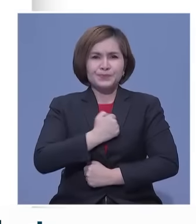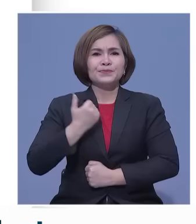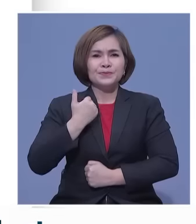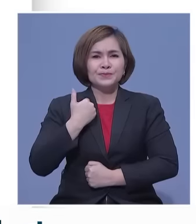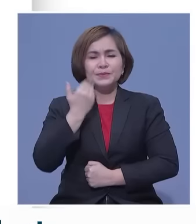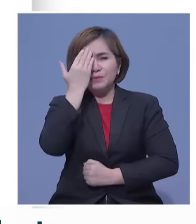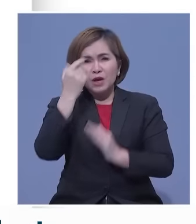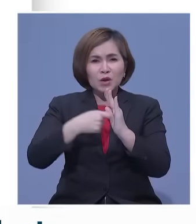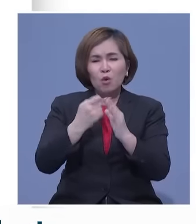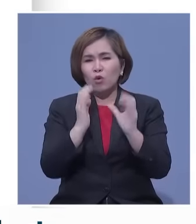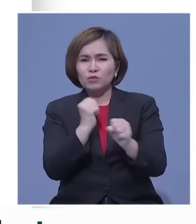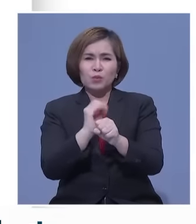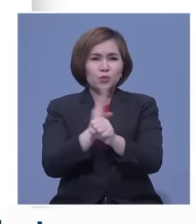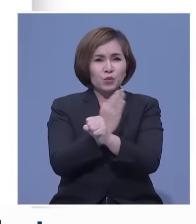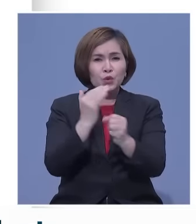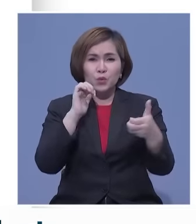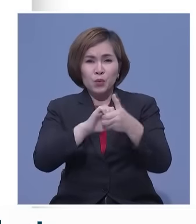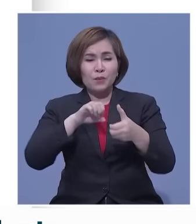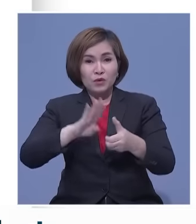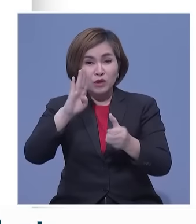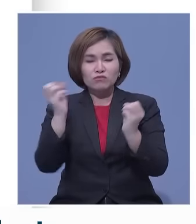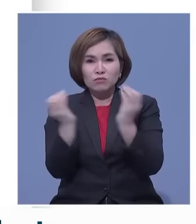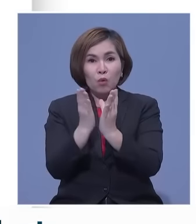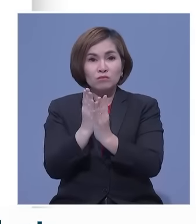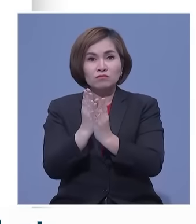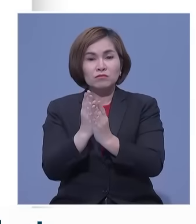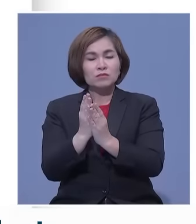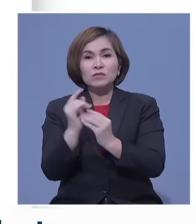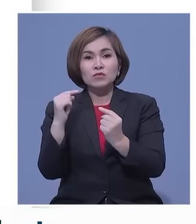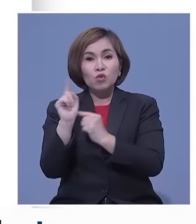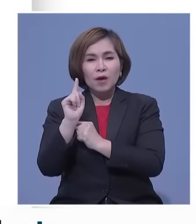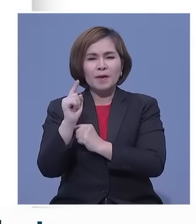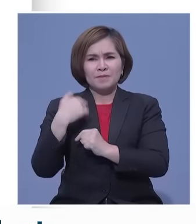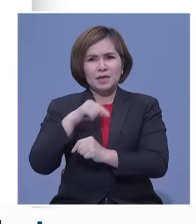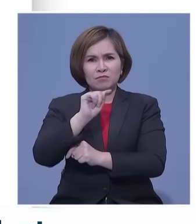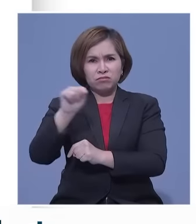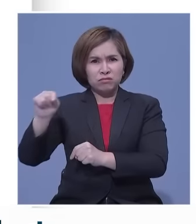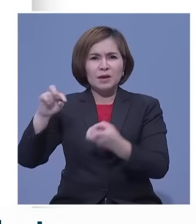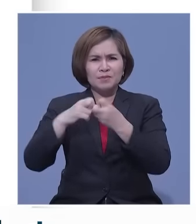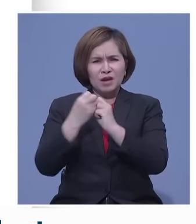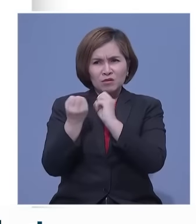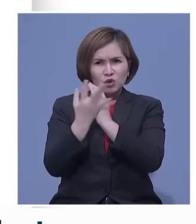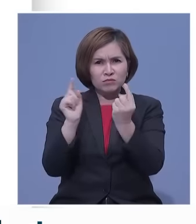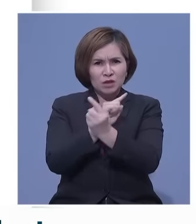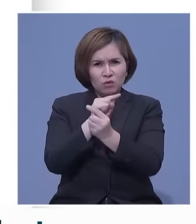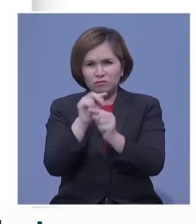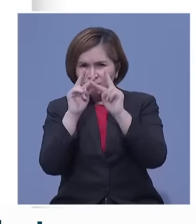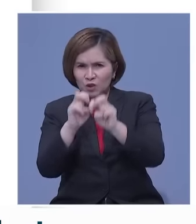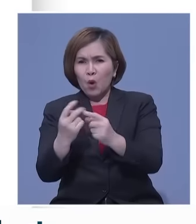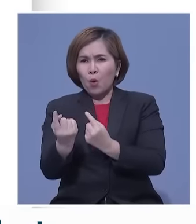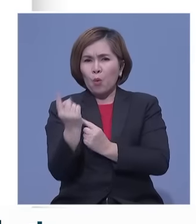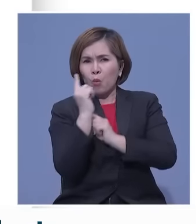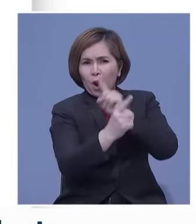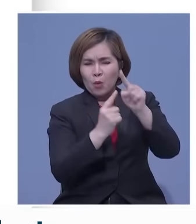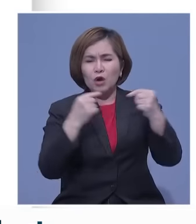ผู้เสียหายจากการทำธุรกิจกับบริษัทของผมซึ่งได้ตรวจสอบพบว่าหลายเคสที่เป็นดราม่ามีการต่อว่า